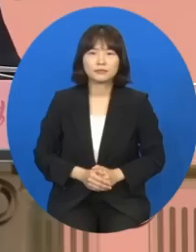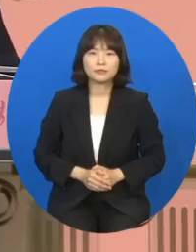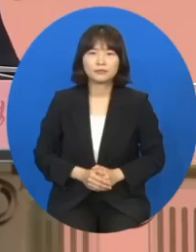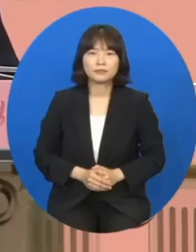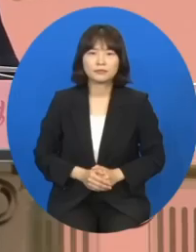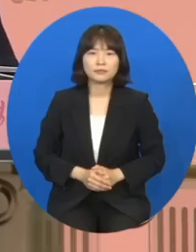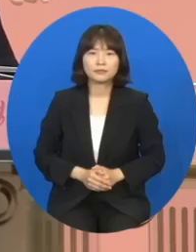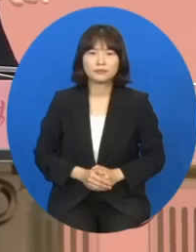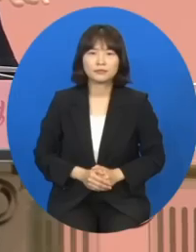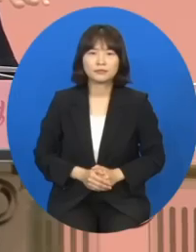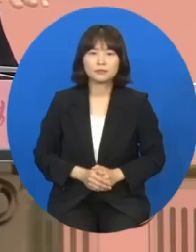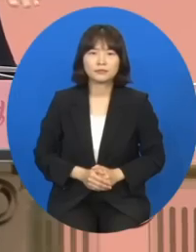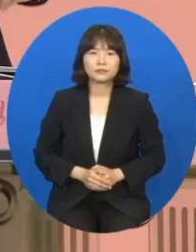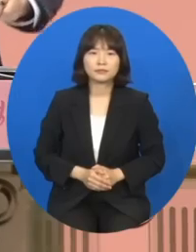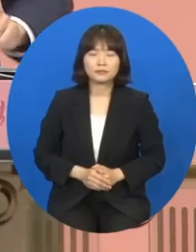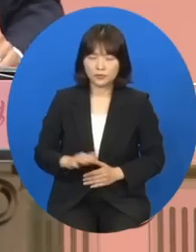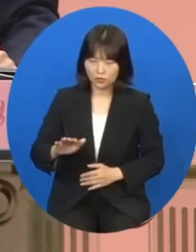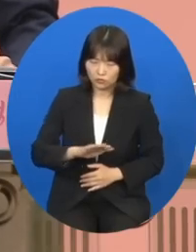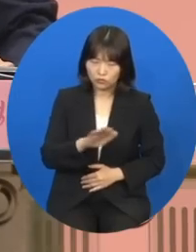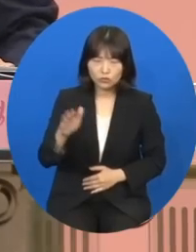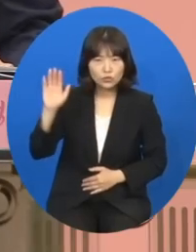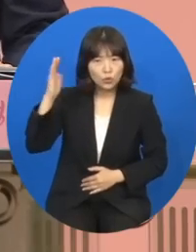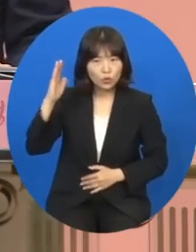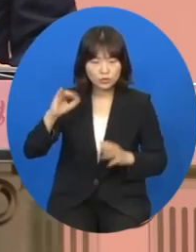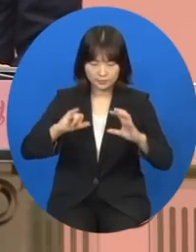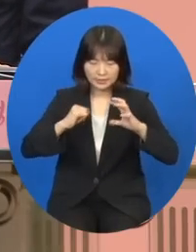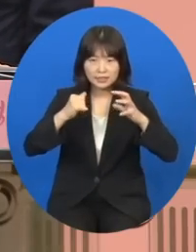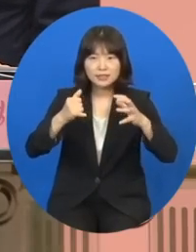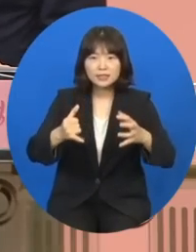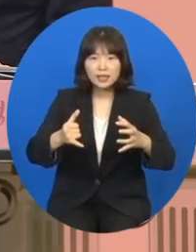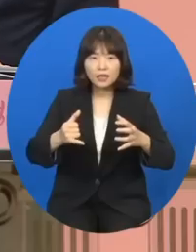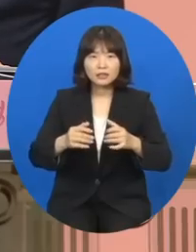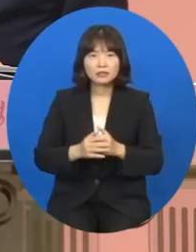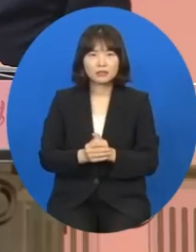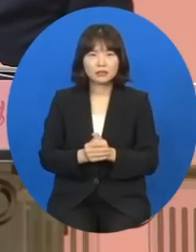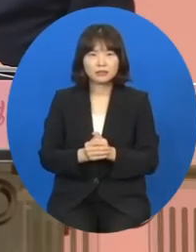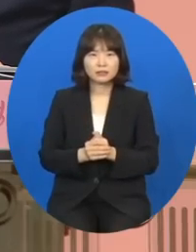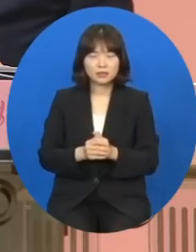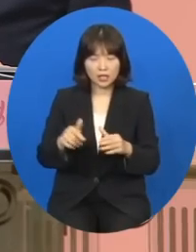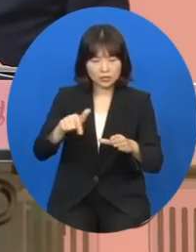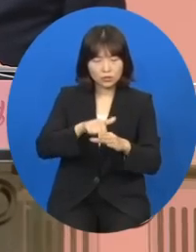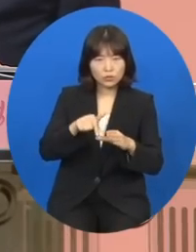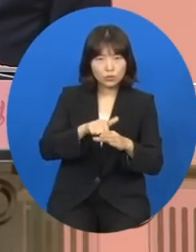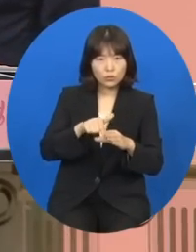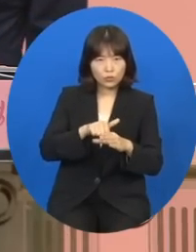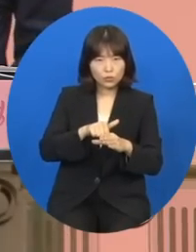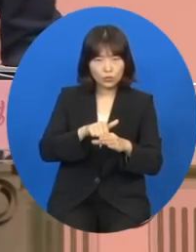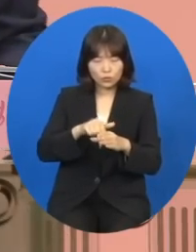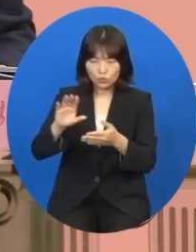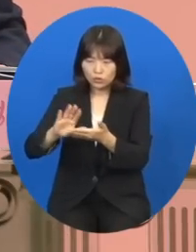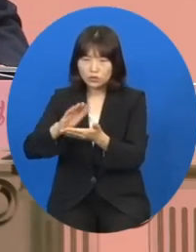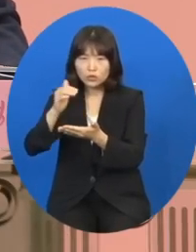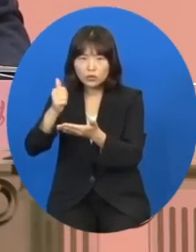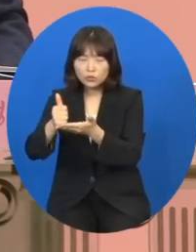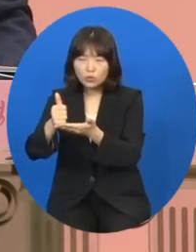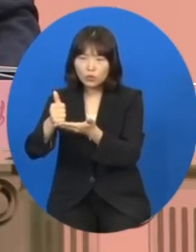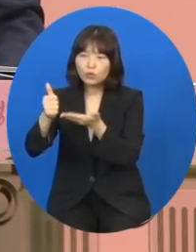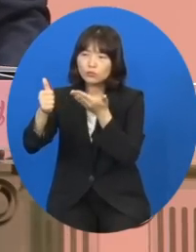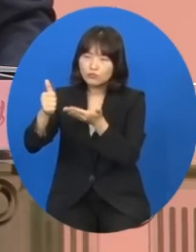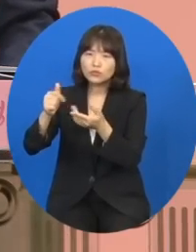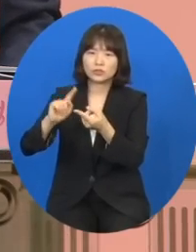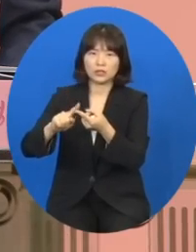딤 완결된 요즘 세상에서 대체적으로 기독교나 또는 그리스도 그 분에 대해서는